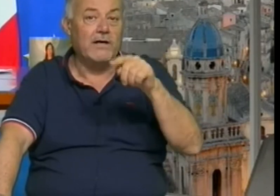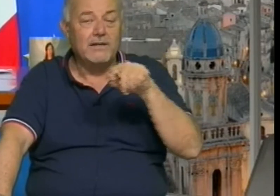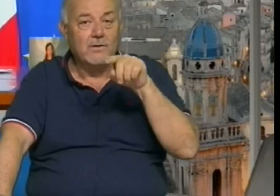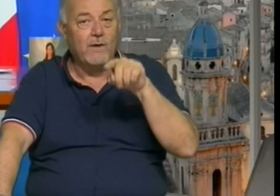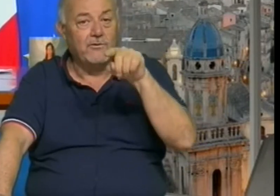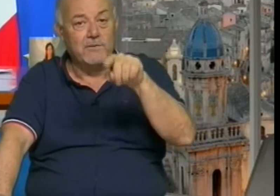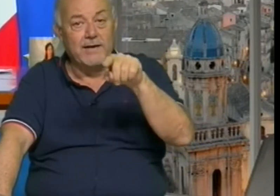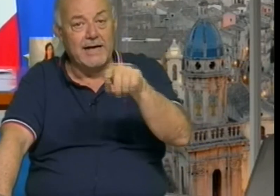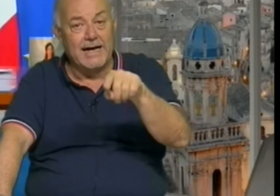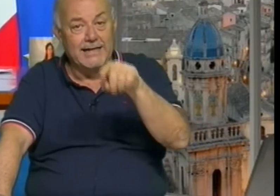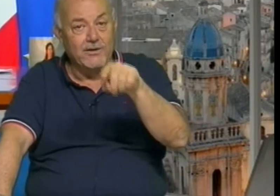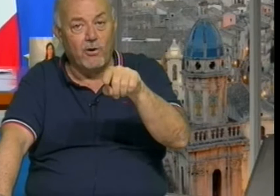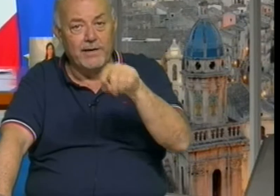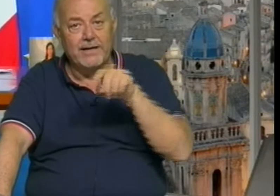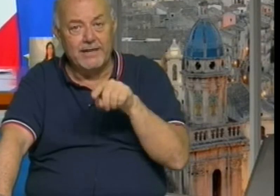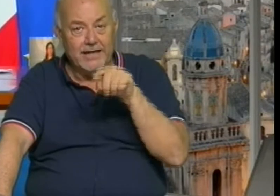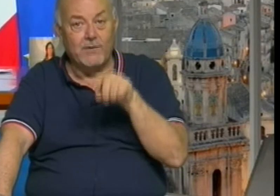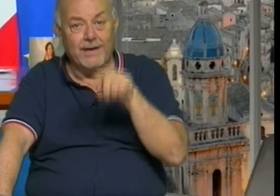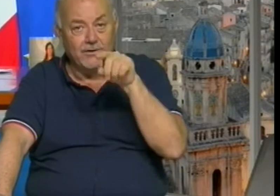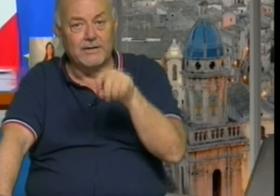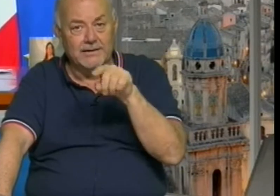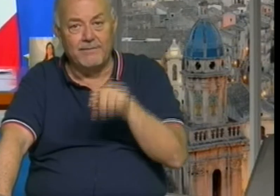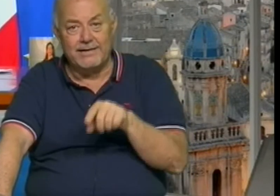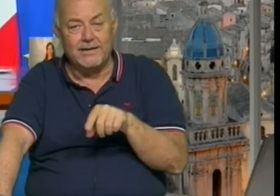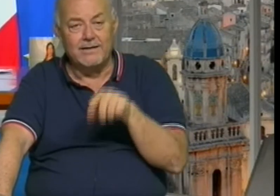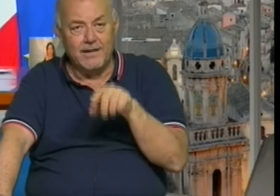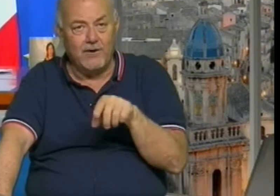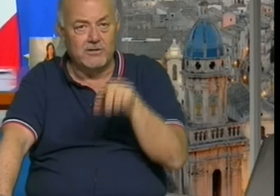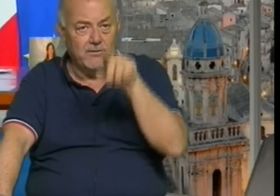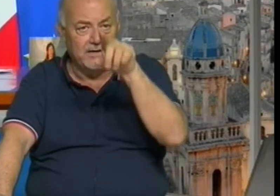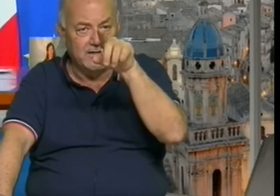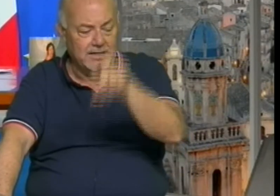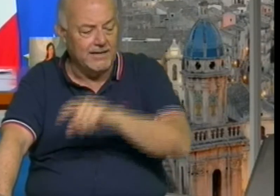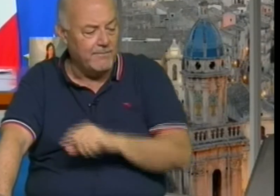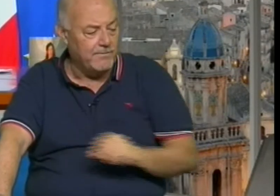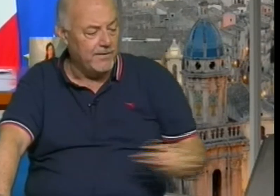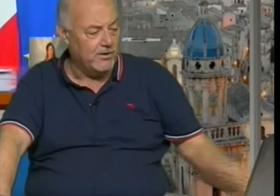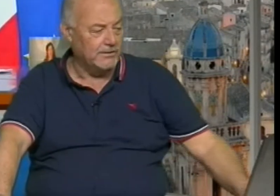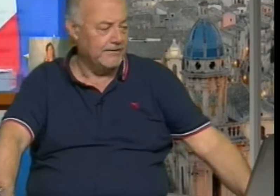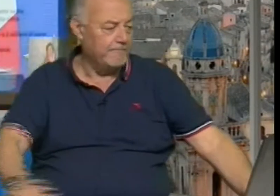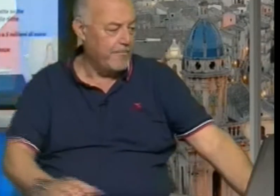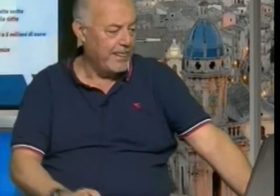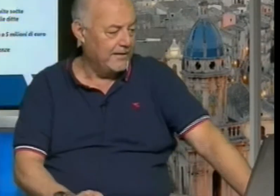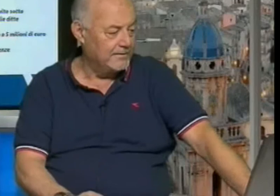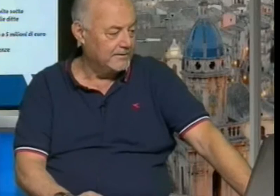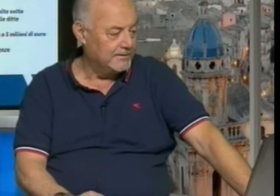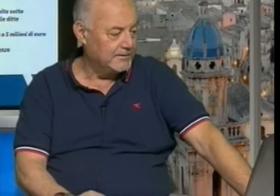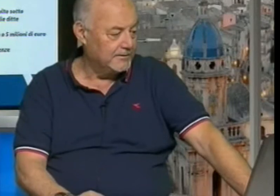poi quando mi parla anche di opere che riguardano direttamente la nostra provincia. Sentiamo il Premier Conte.